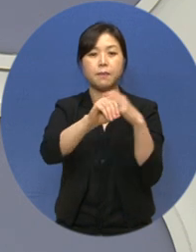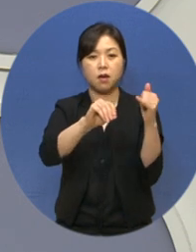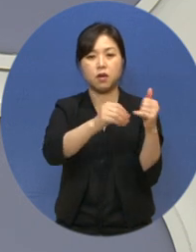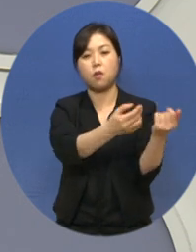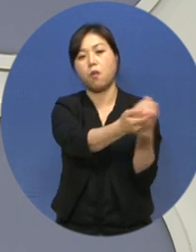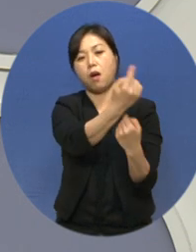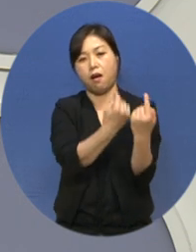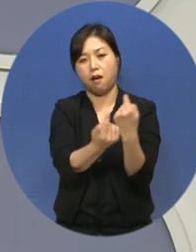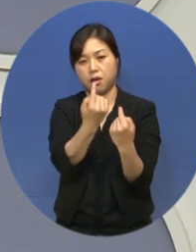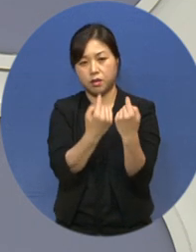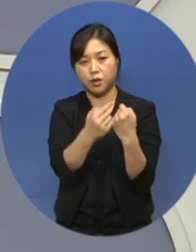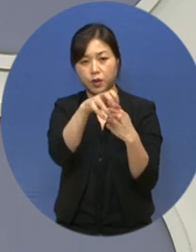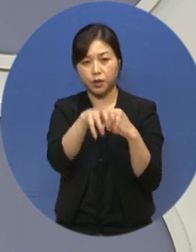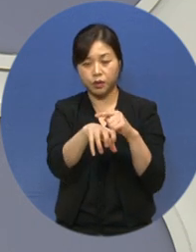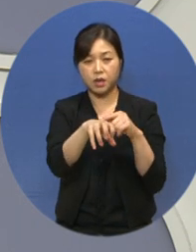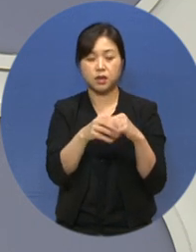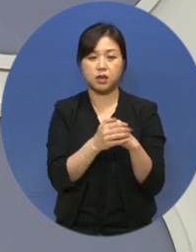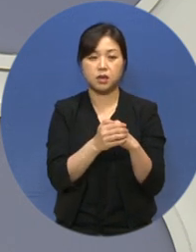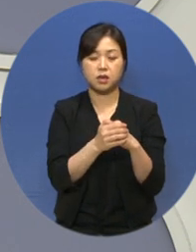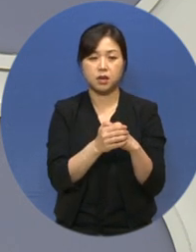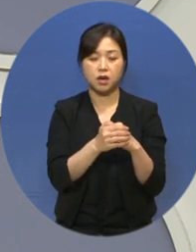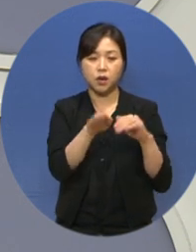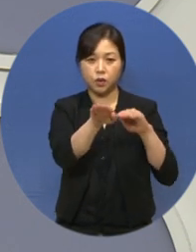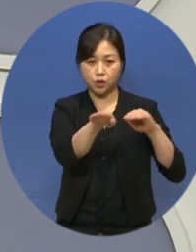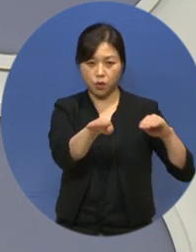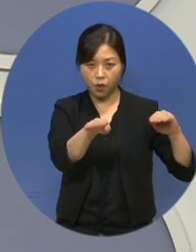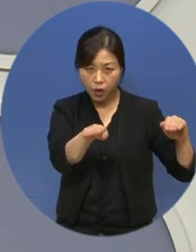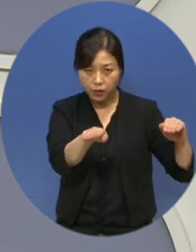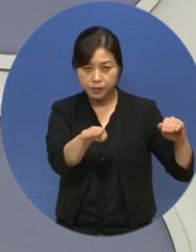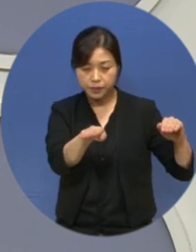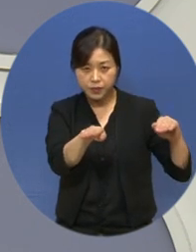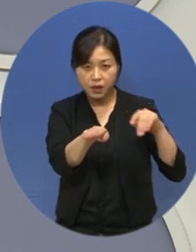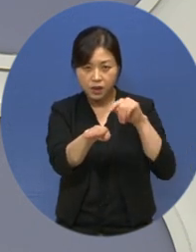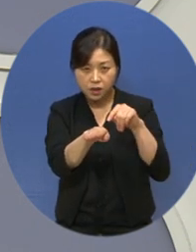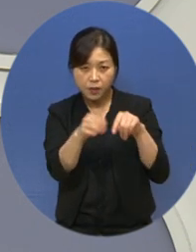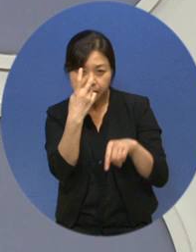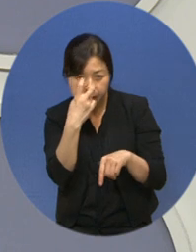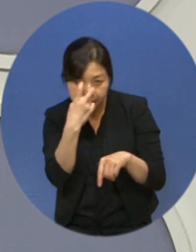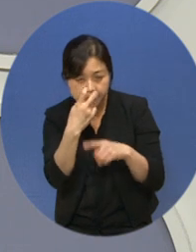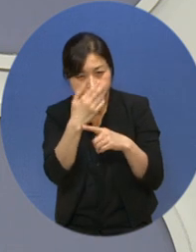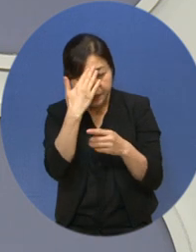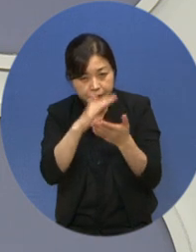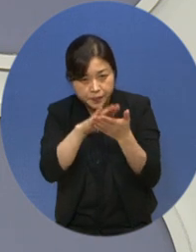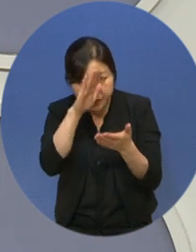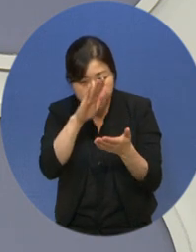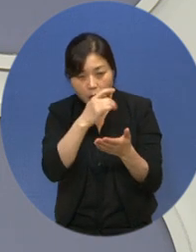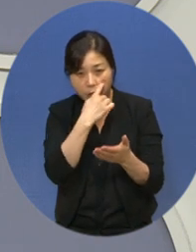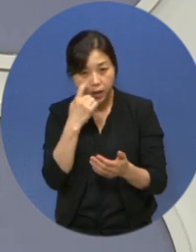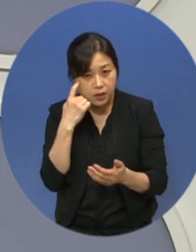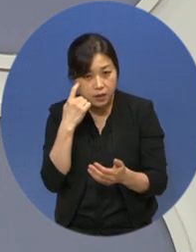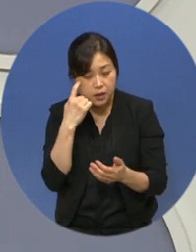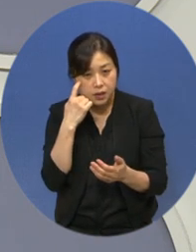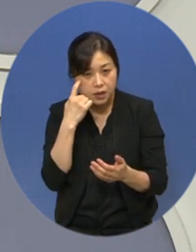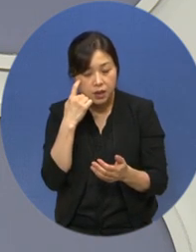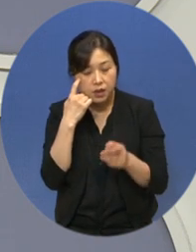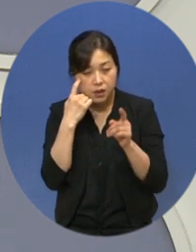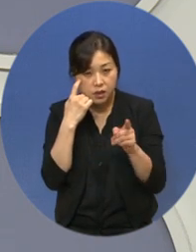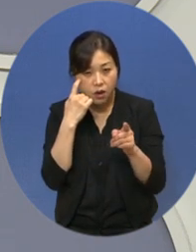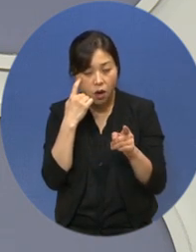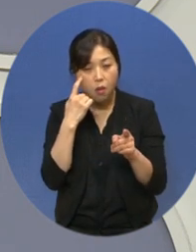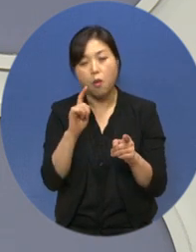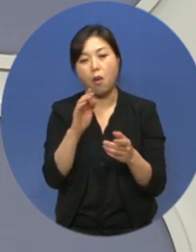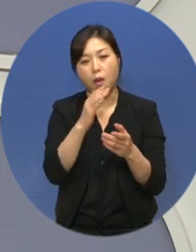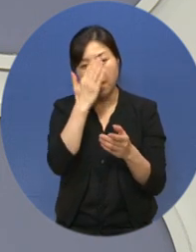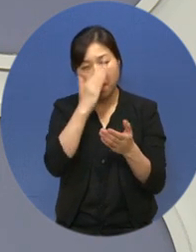에 교통을 통제해서 반려 체크하고 반려 체크한 결과 이상이 없는 사람한테 수목 밴드를 채워서